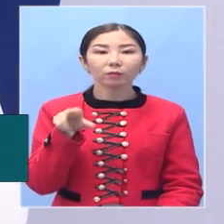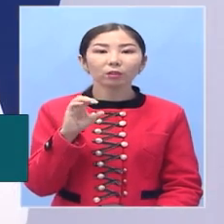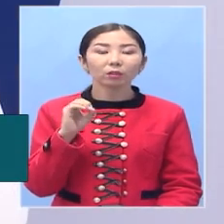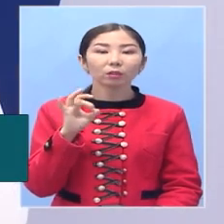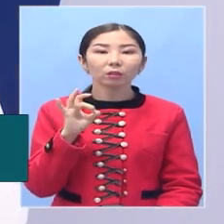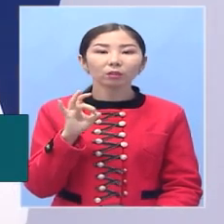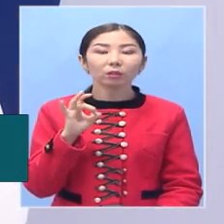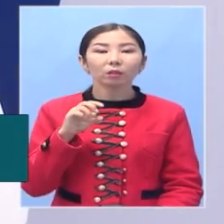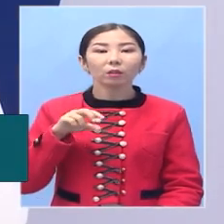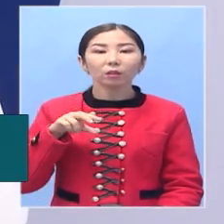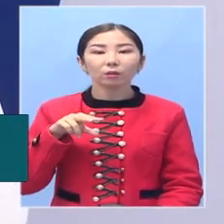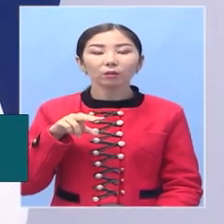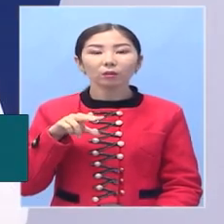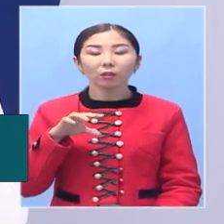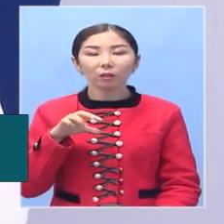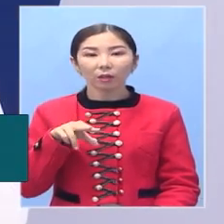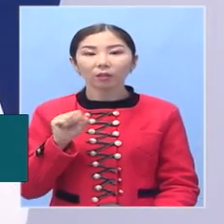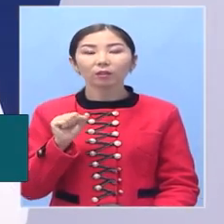біріншіден бізде енді